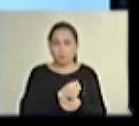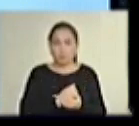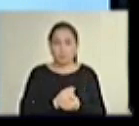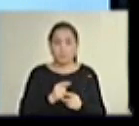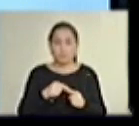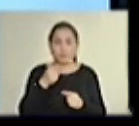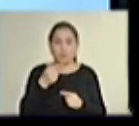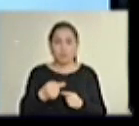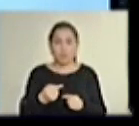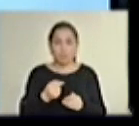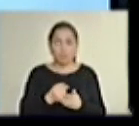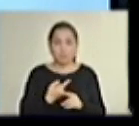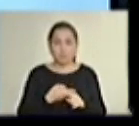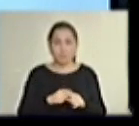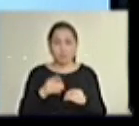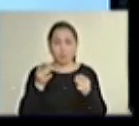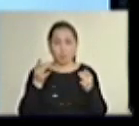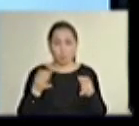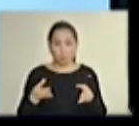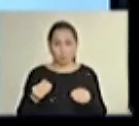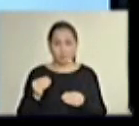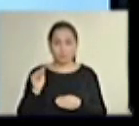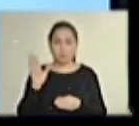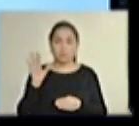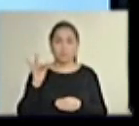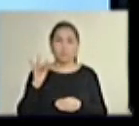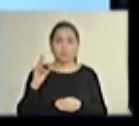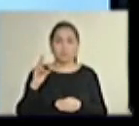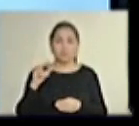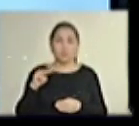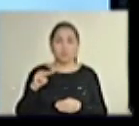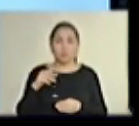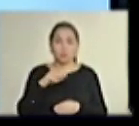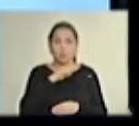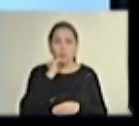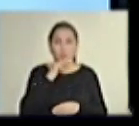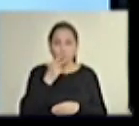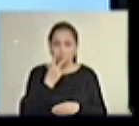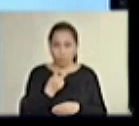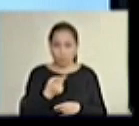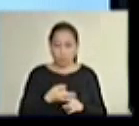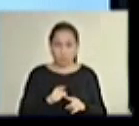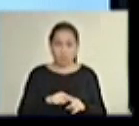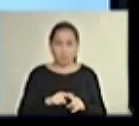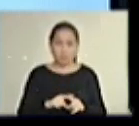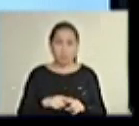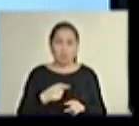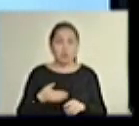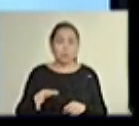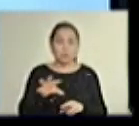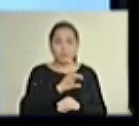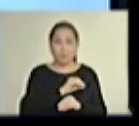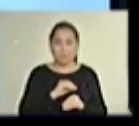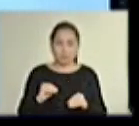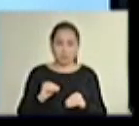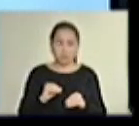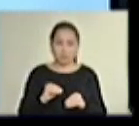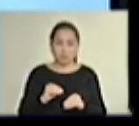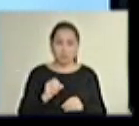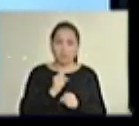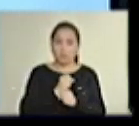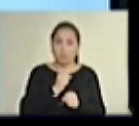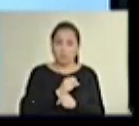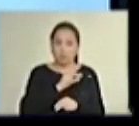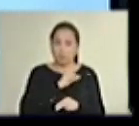Va keyingisi, demak, oddiygina vint. Siz buni ko'p ko'rgansiz, lekin bularning barchasining